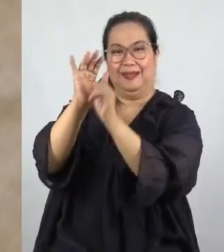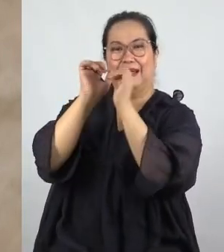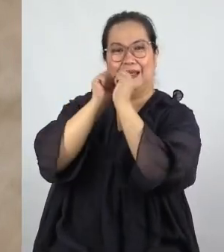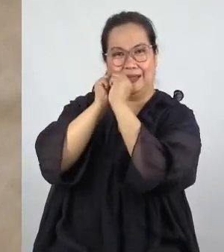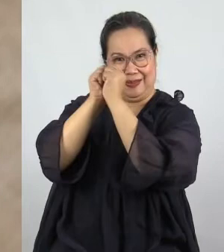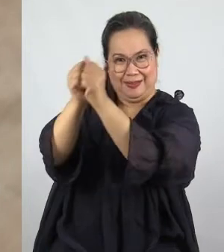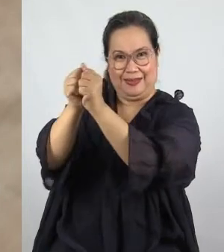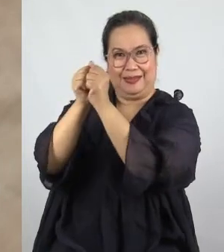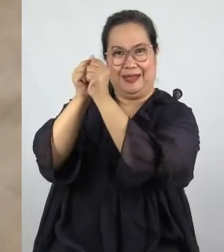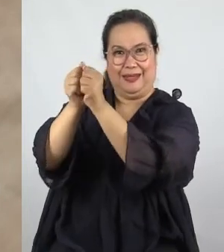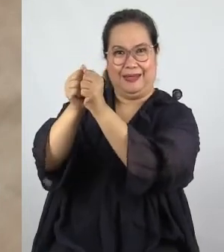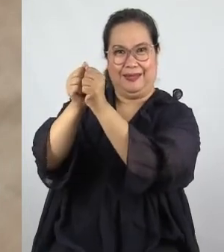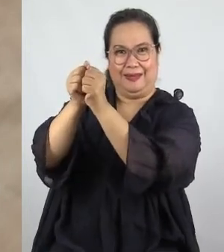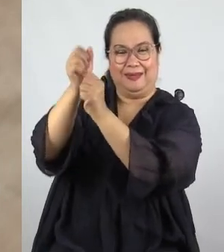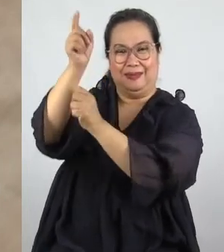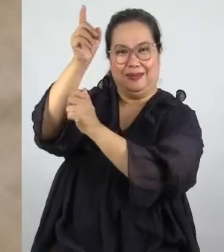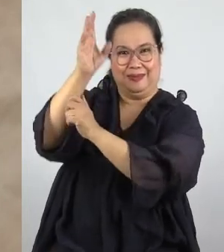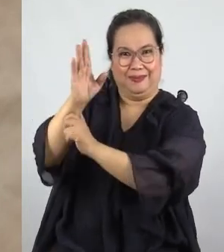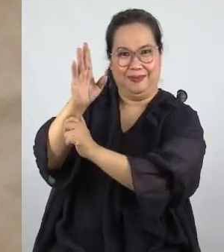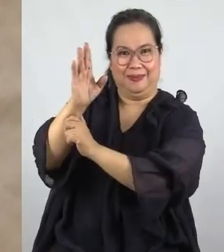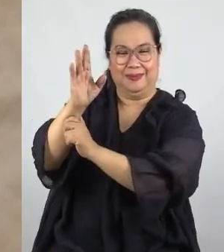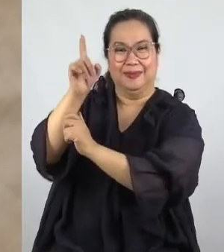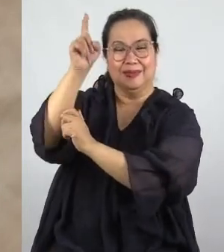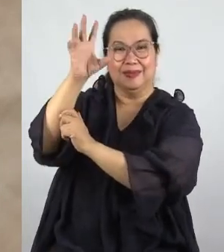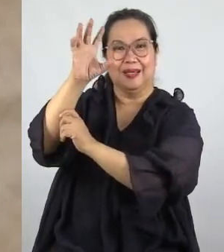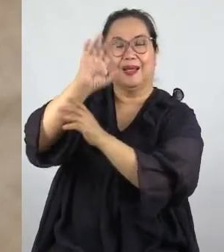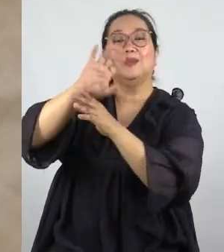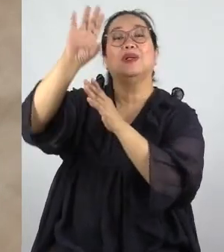Manatili sa Kanya. Siya ang magbubuo.